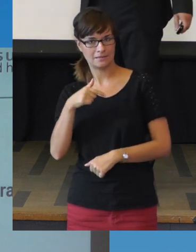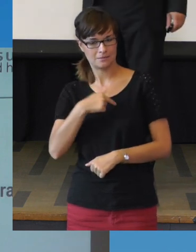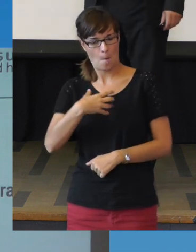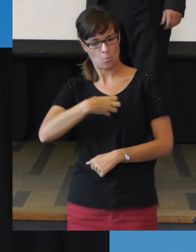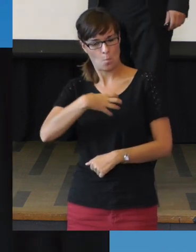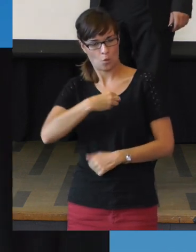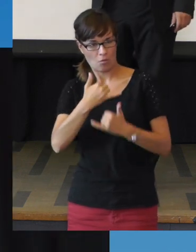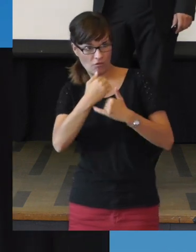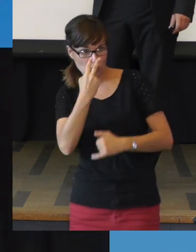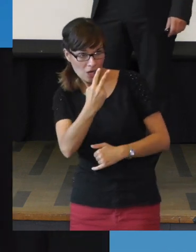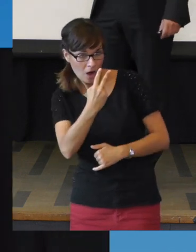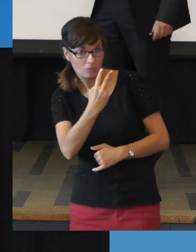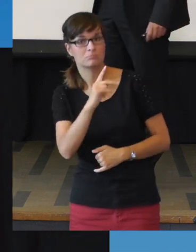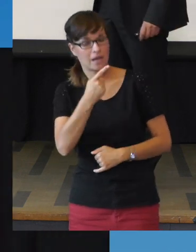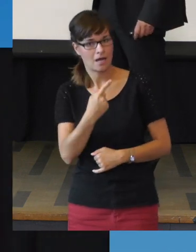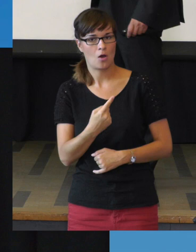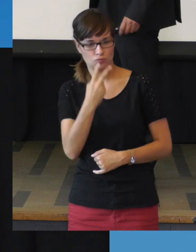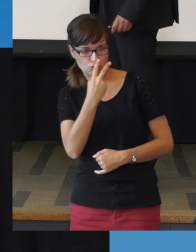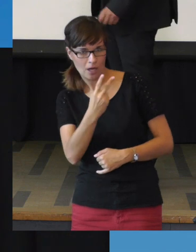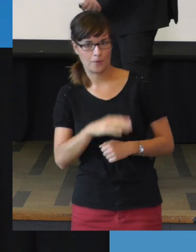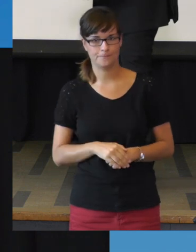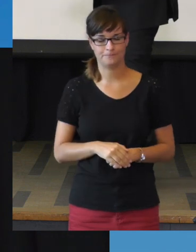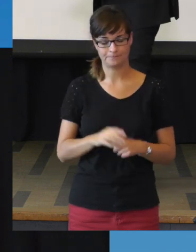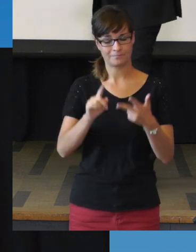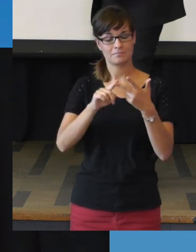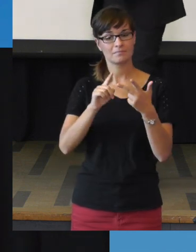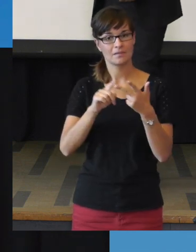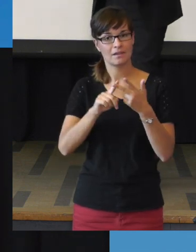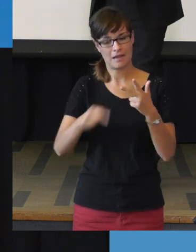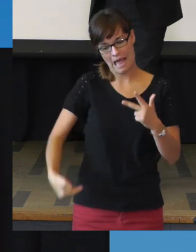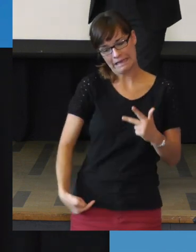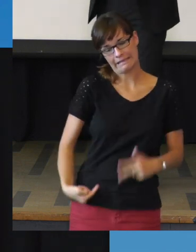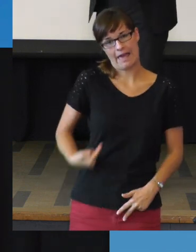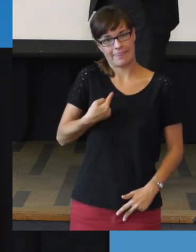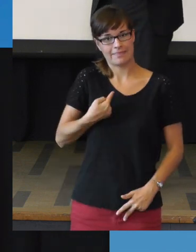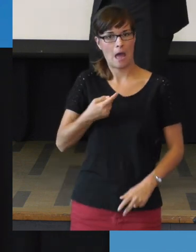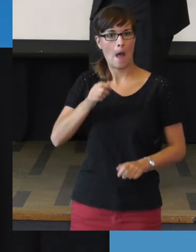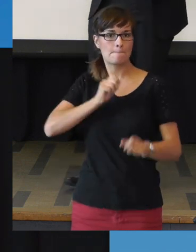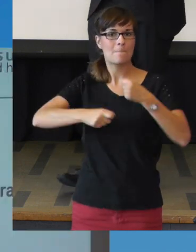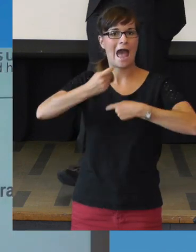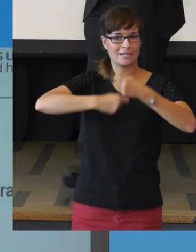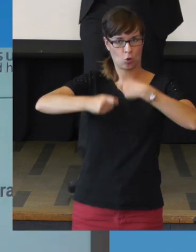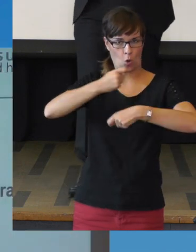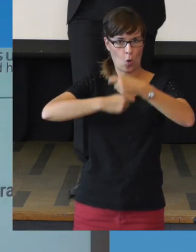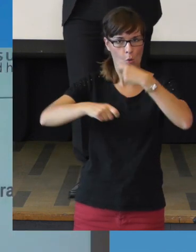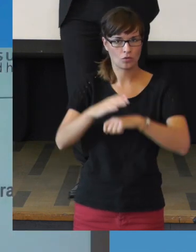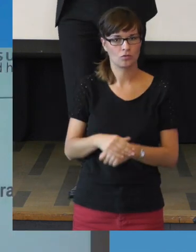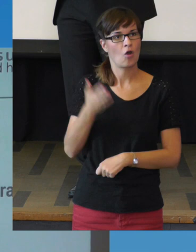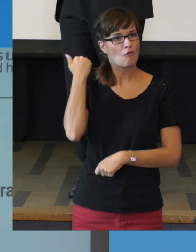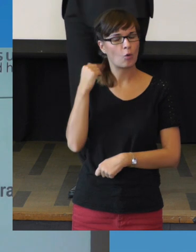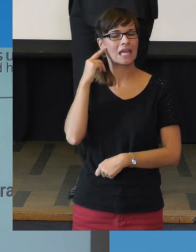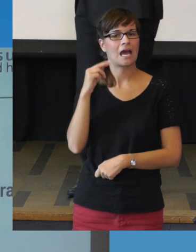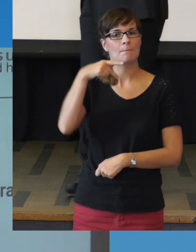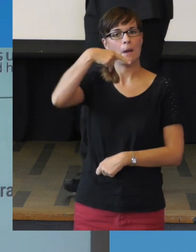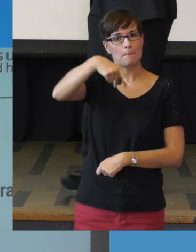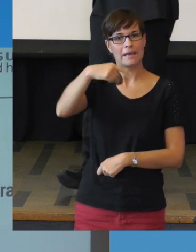Levokardiografie. Der dritte Teil ist dann die Katheterintervention. Früher nannte man sie nur PTCA, das